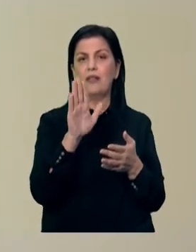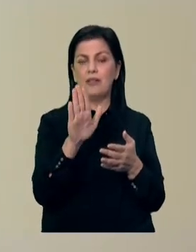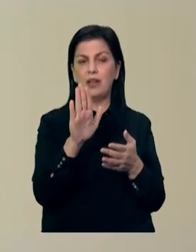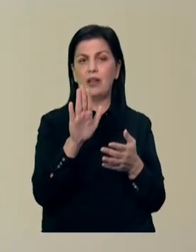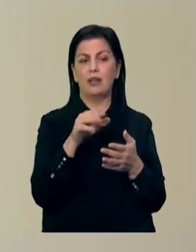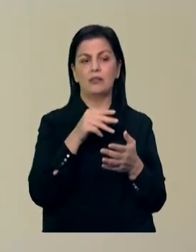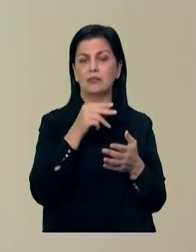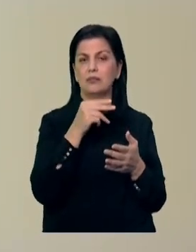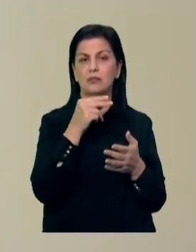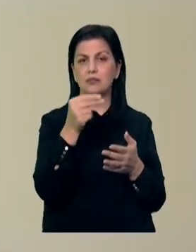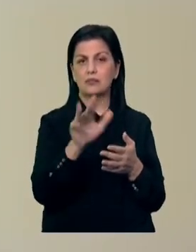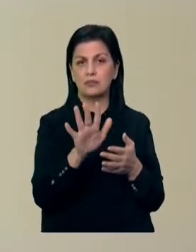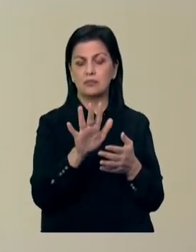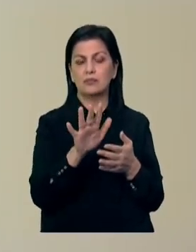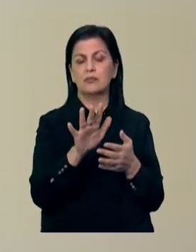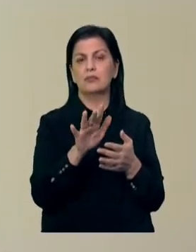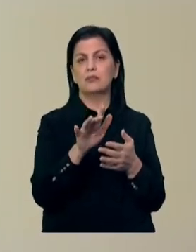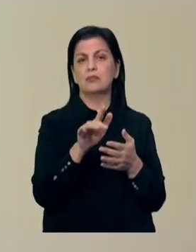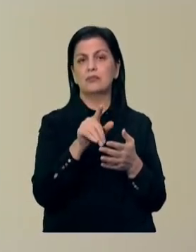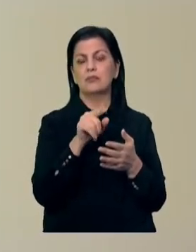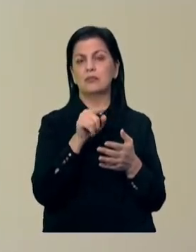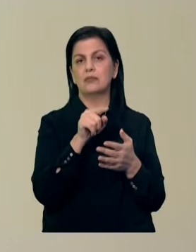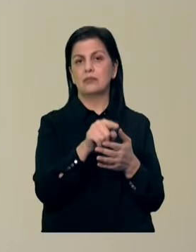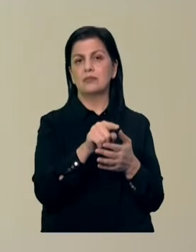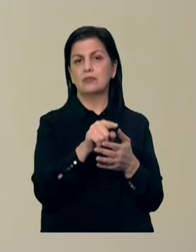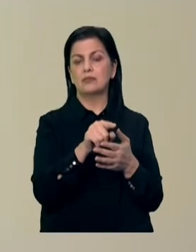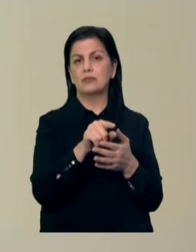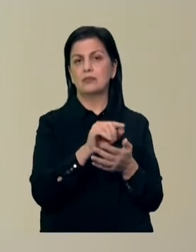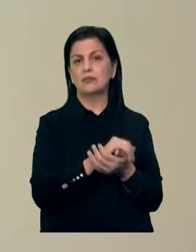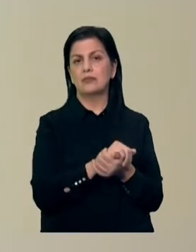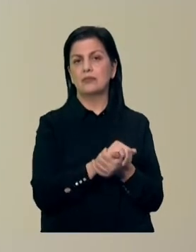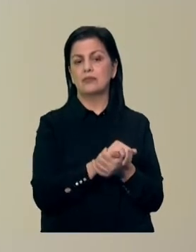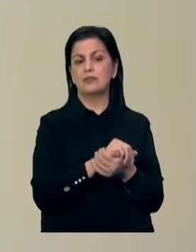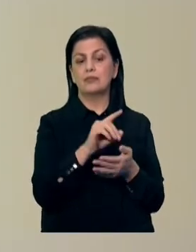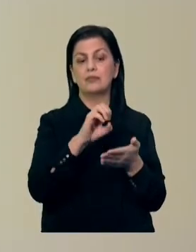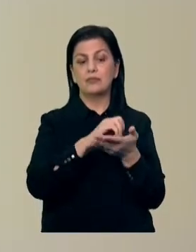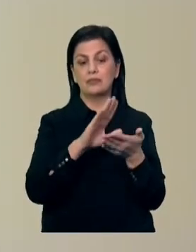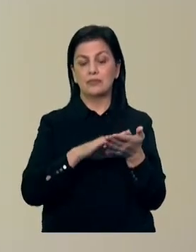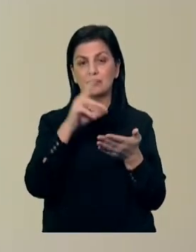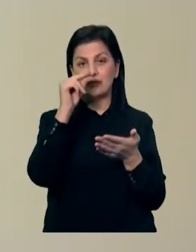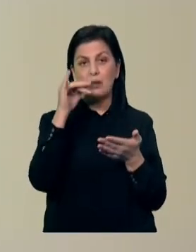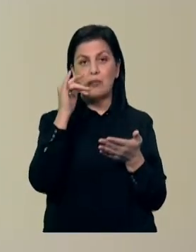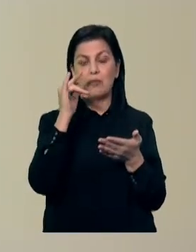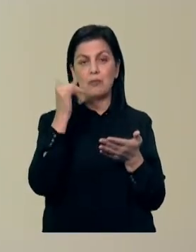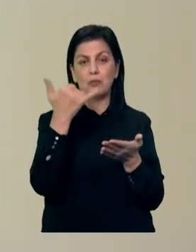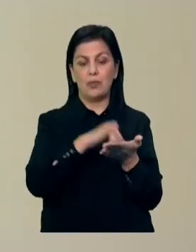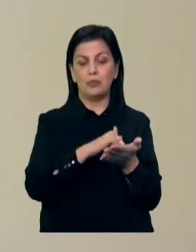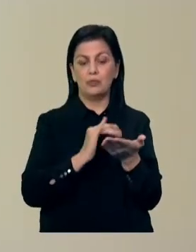gibi işletmeler her şeyi kayıt altında yapmak zorunda oldukları için bu kayda girerken fiş fatura kestikleri